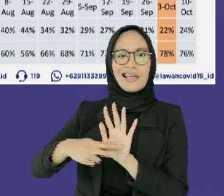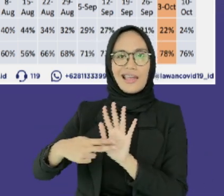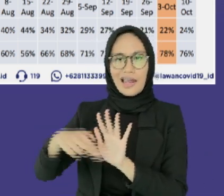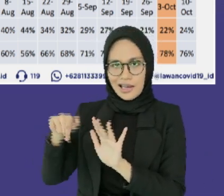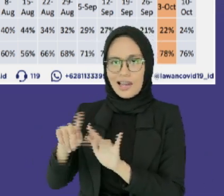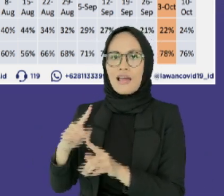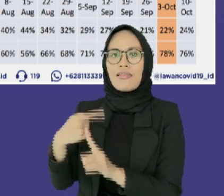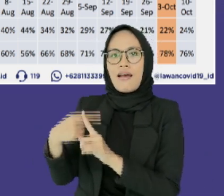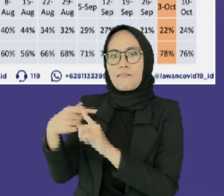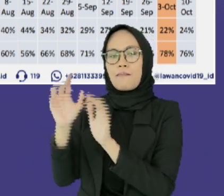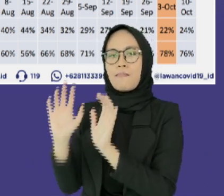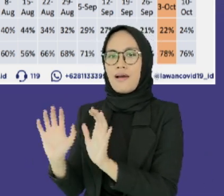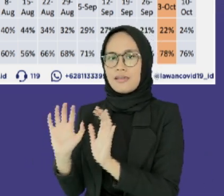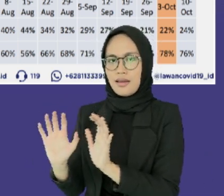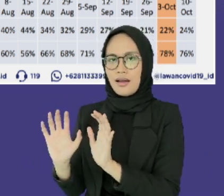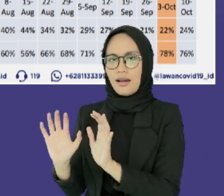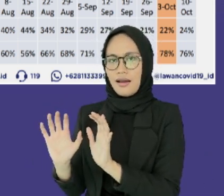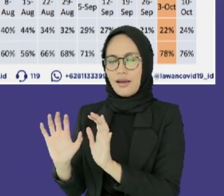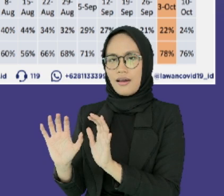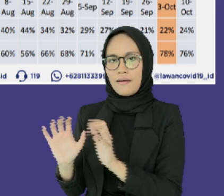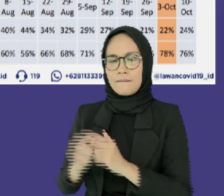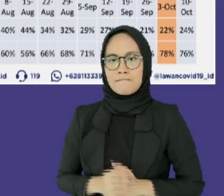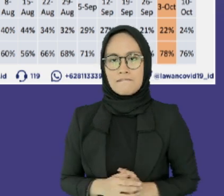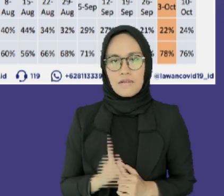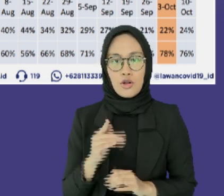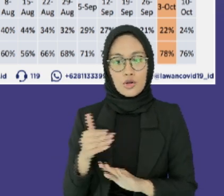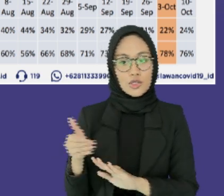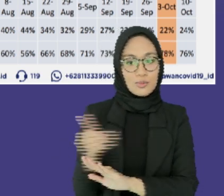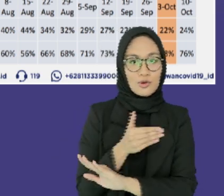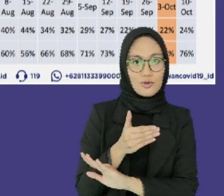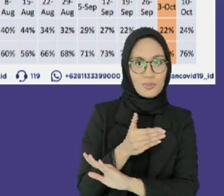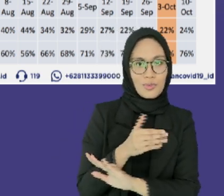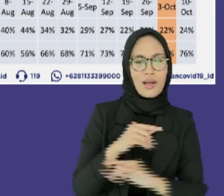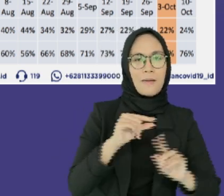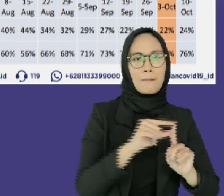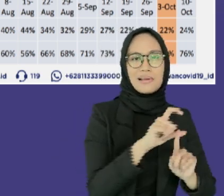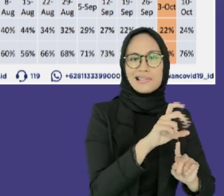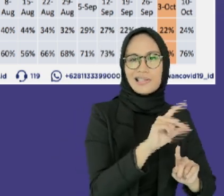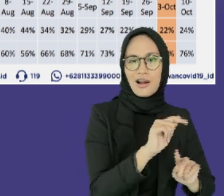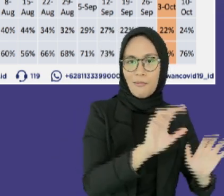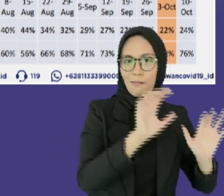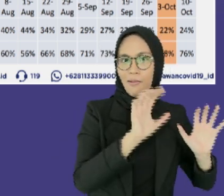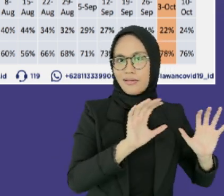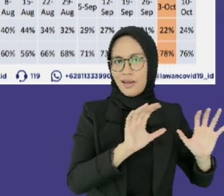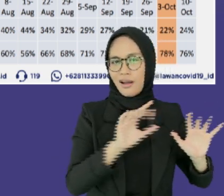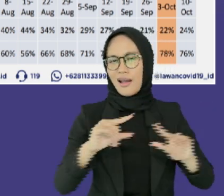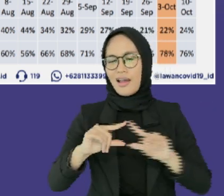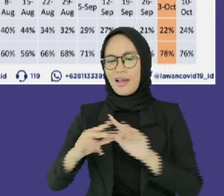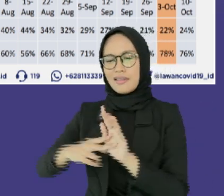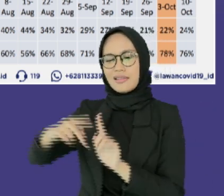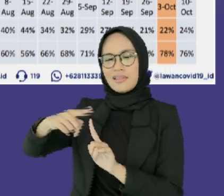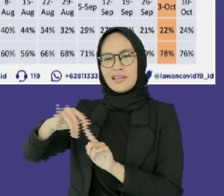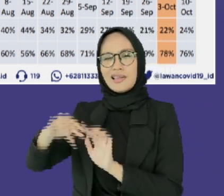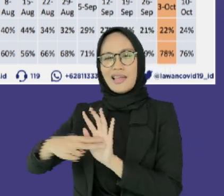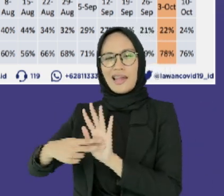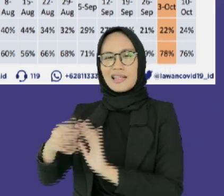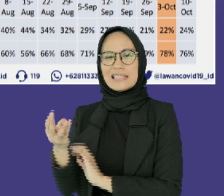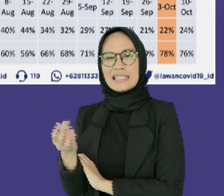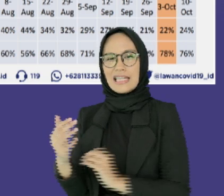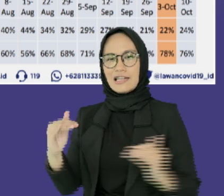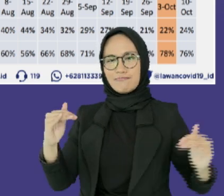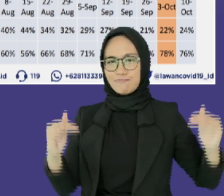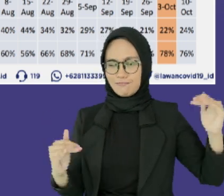berkebalikan dari kondisi sebelumnya selama hampir delapan minggu terakhir jumlah orang yang diperiksa dengan